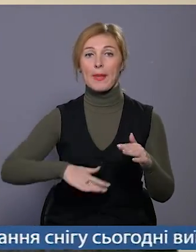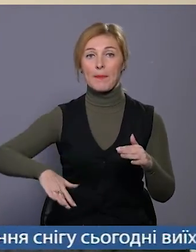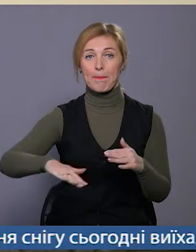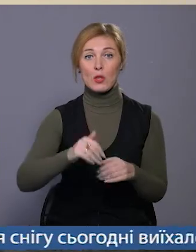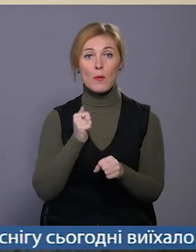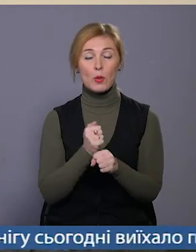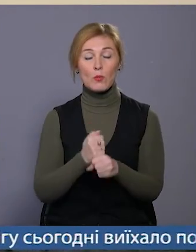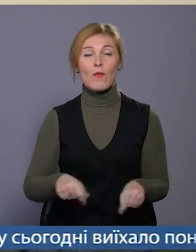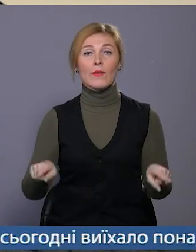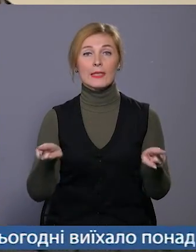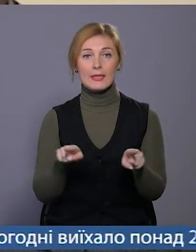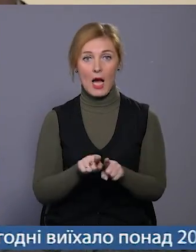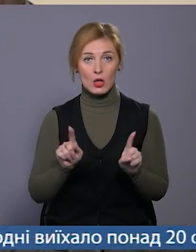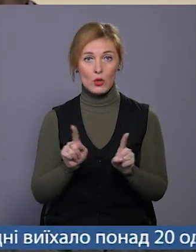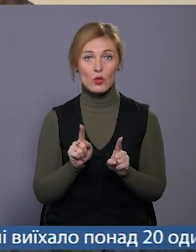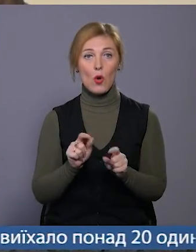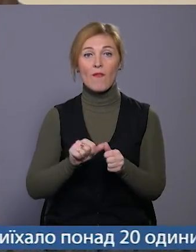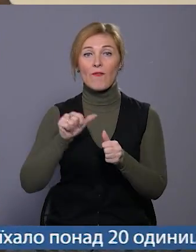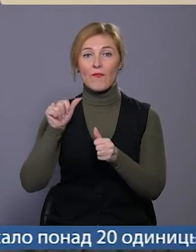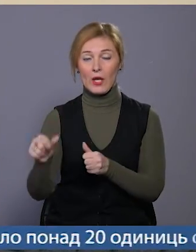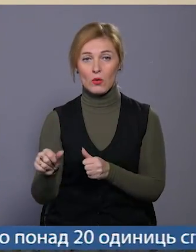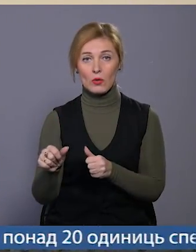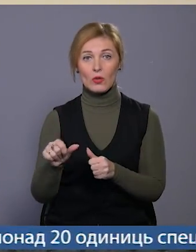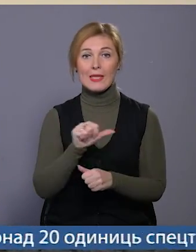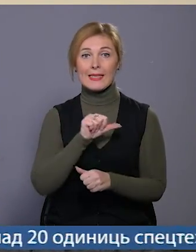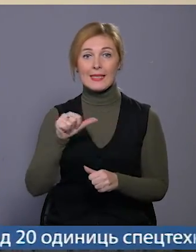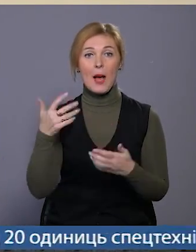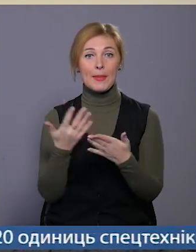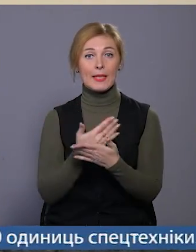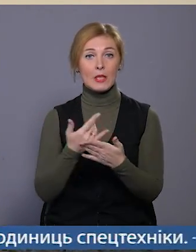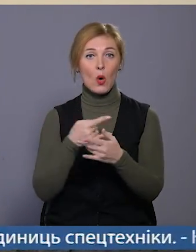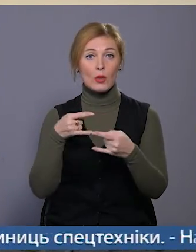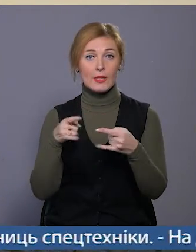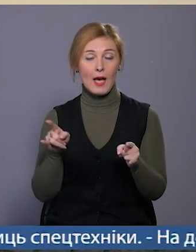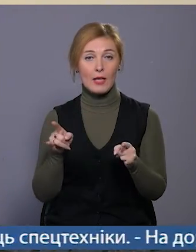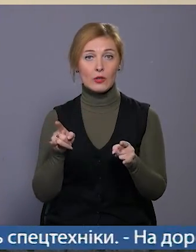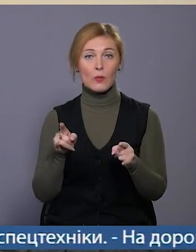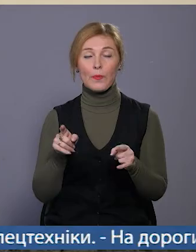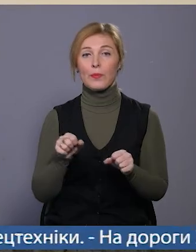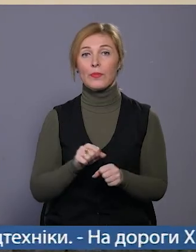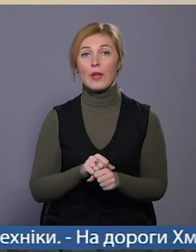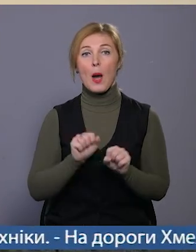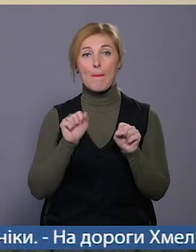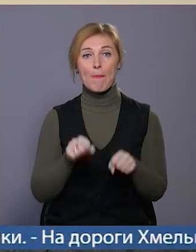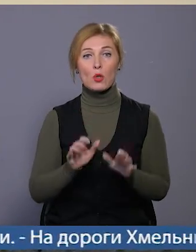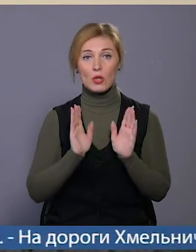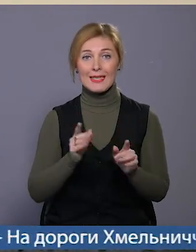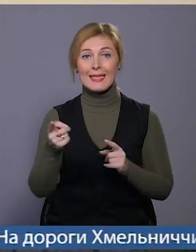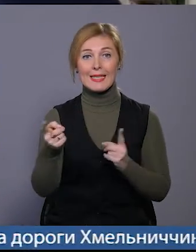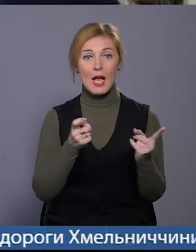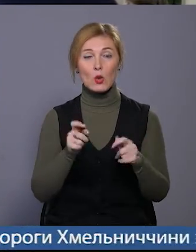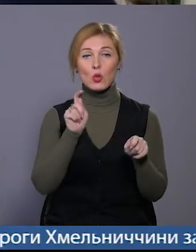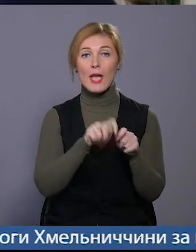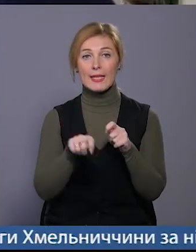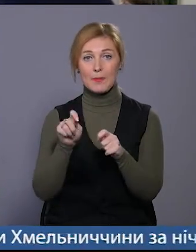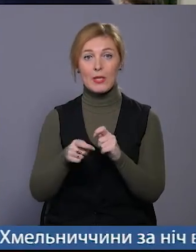попрацював так, що виокремити фізично сам кінотеатр, виокремити фізично ту площу можна тільки з залученням